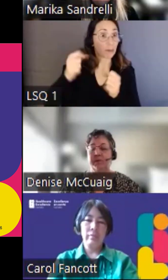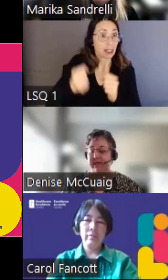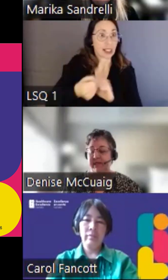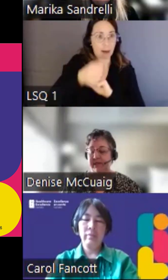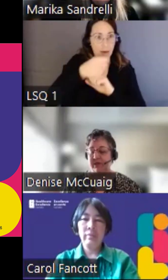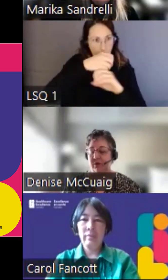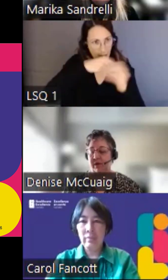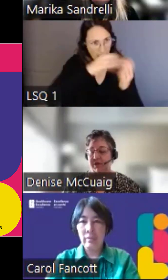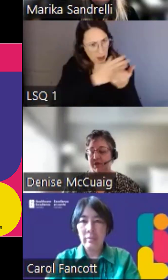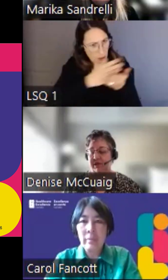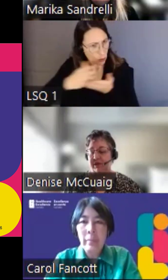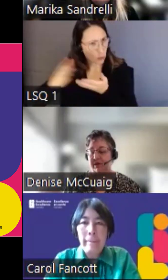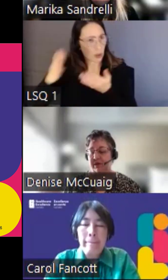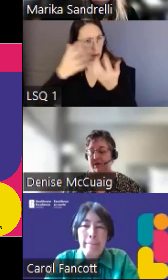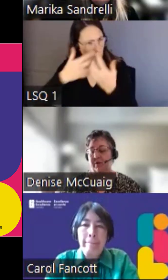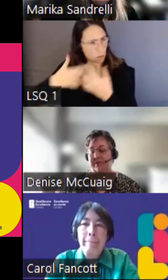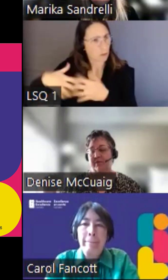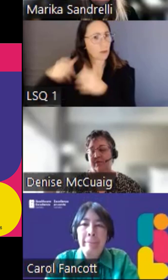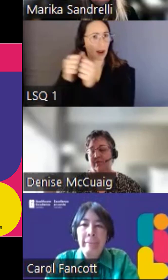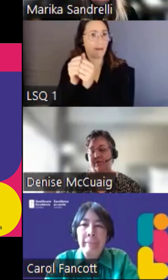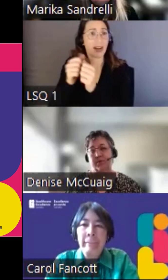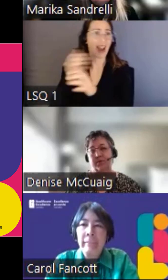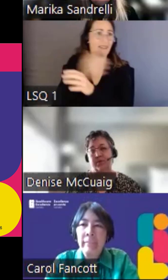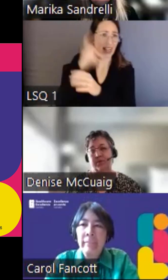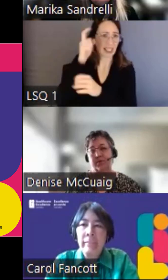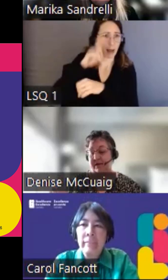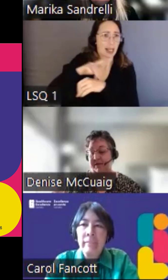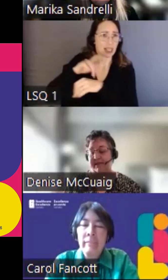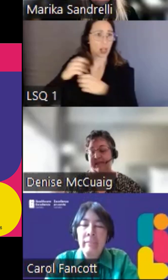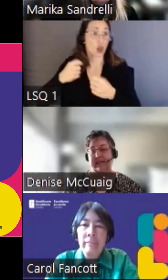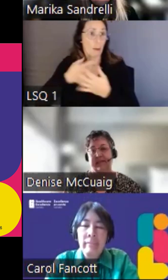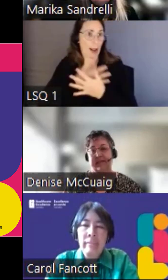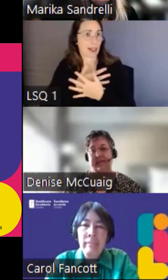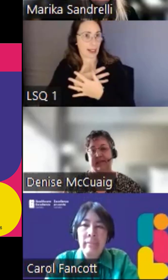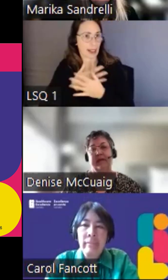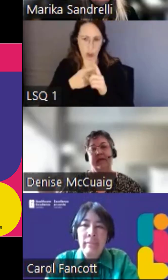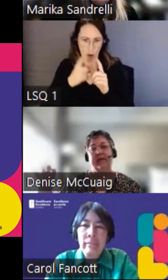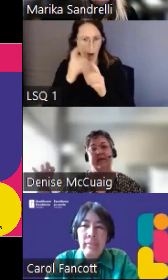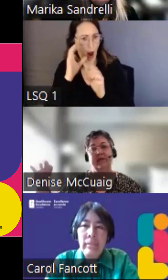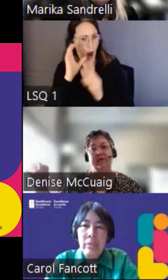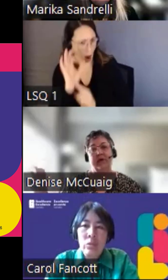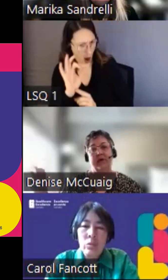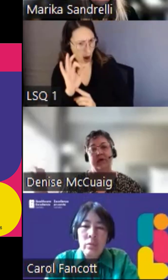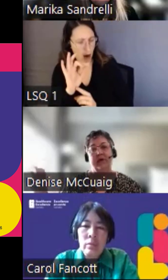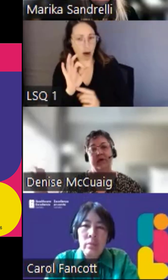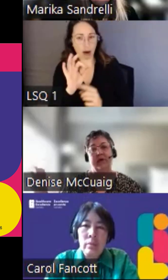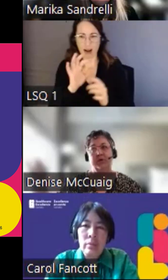à questionner s'il y a un risque pour notre système de santé en adaptant